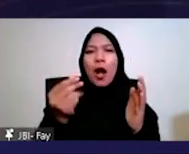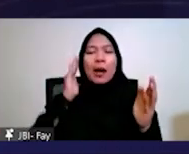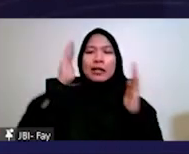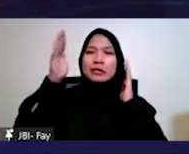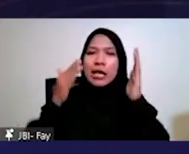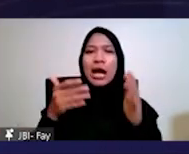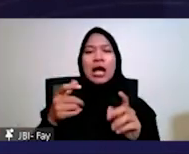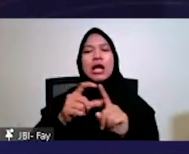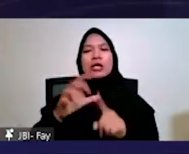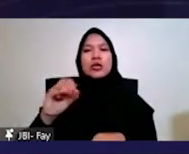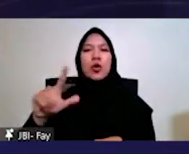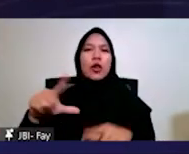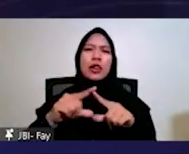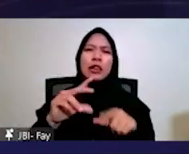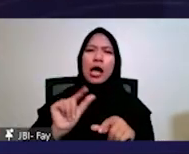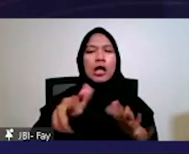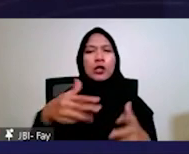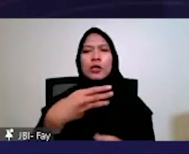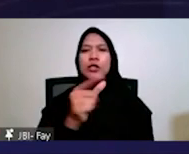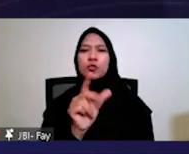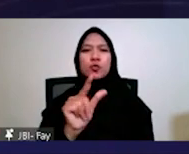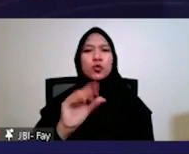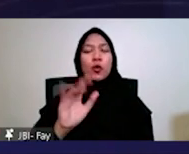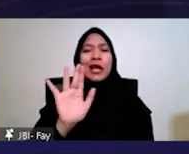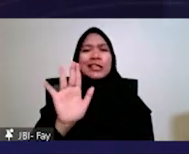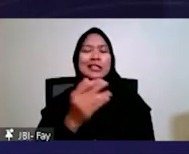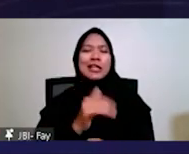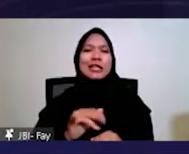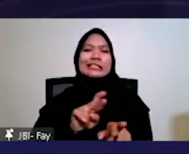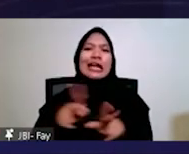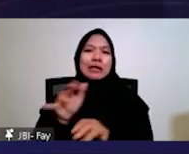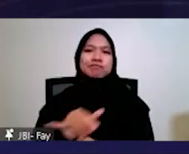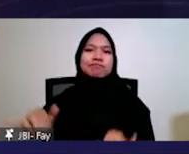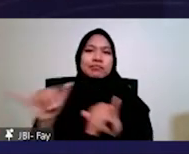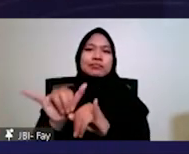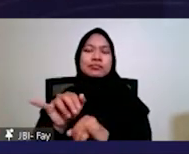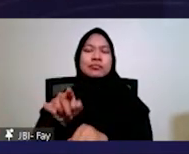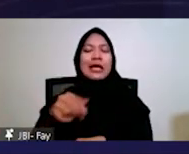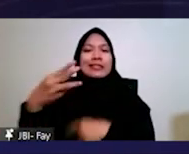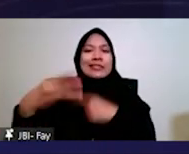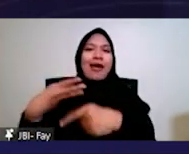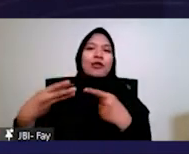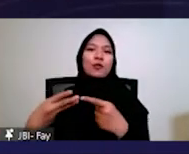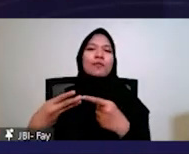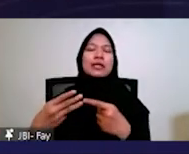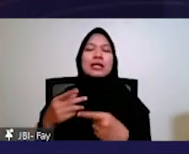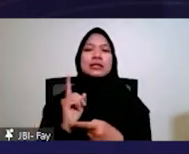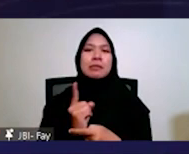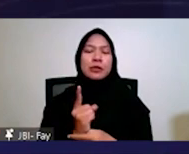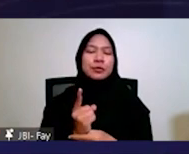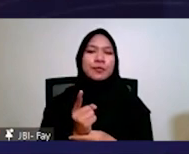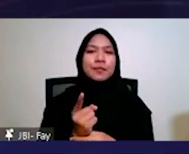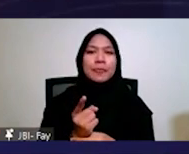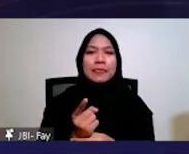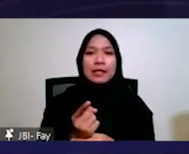dollar yang itu yang nanti kita lakukan secara ke sana itu tiga ya Nah Oleh karena itu itu